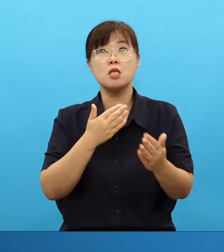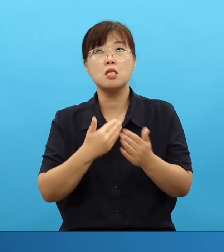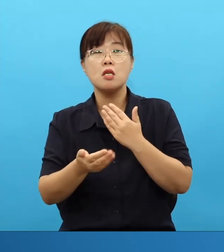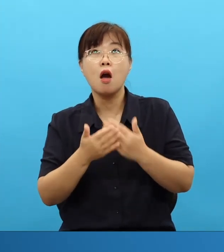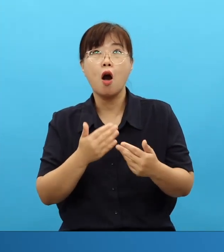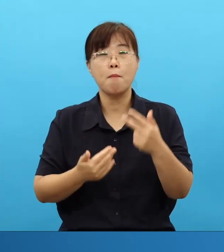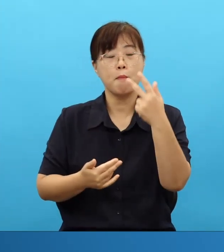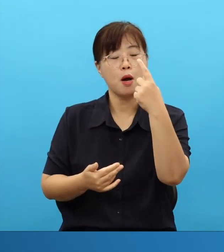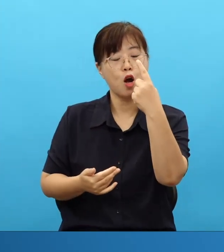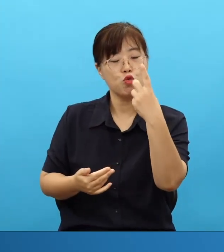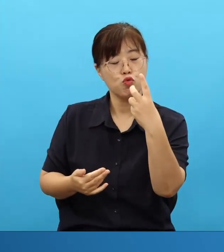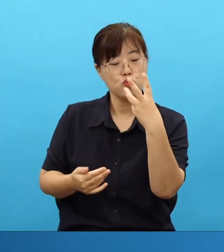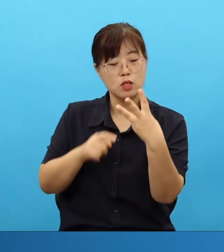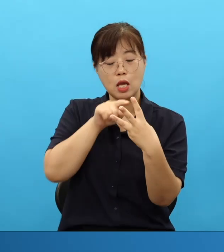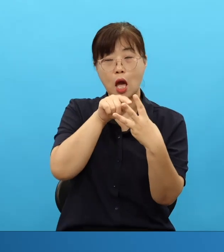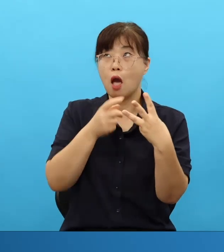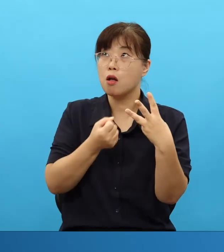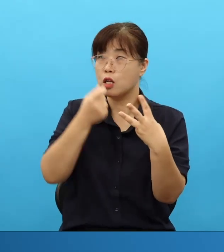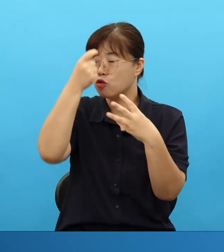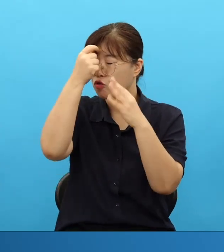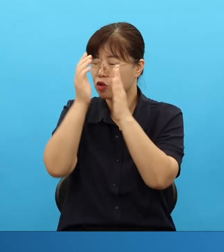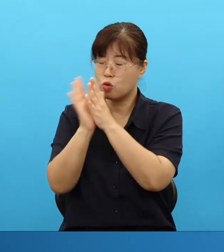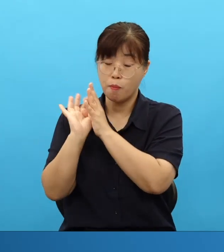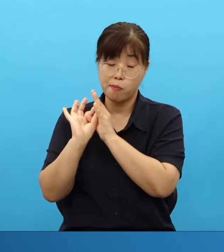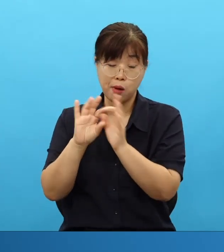얻 꼭 말씀